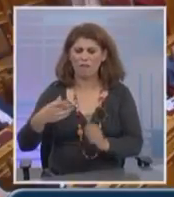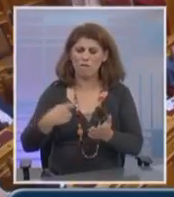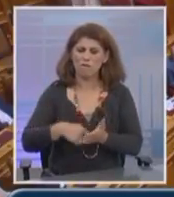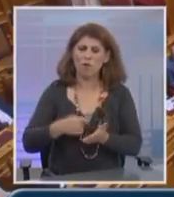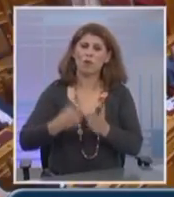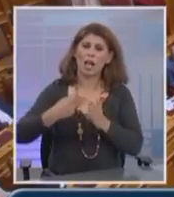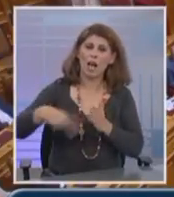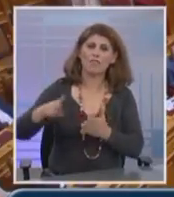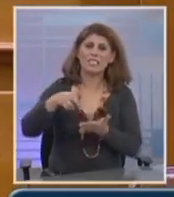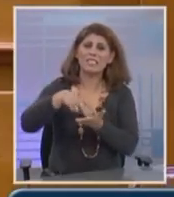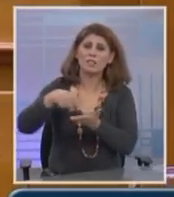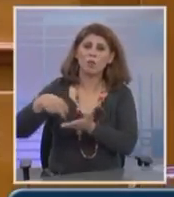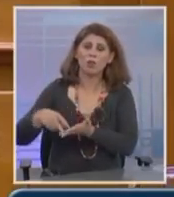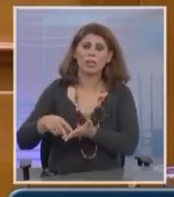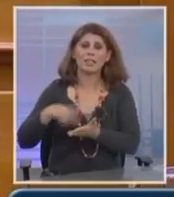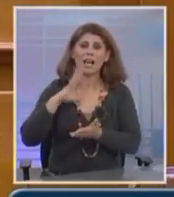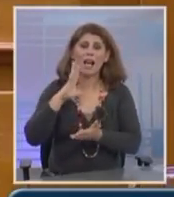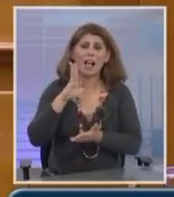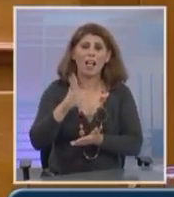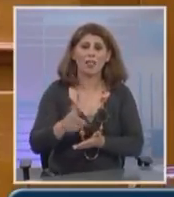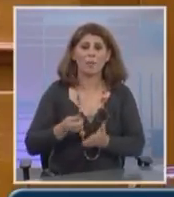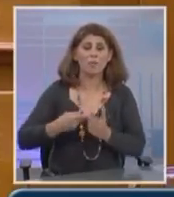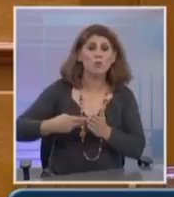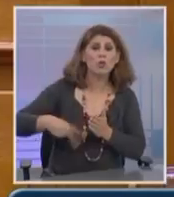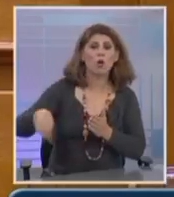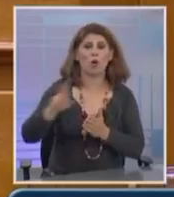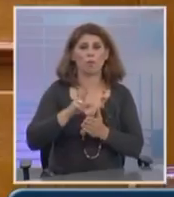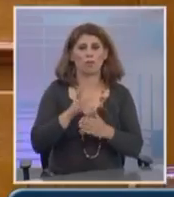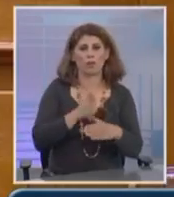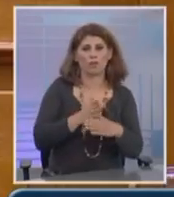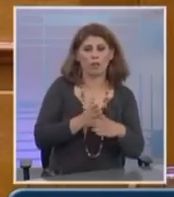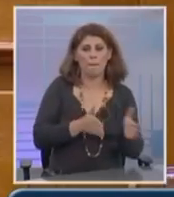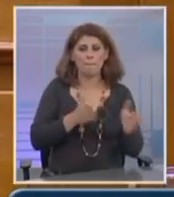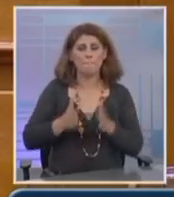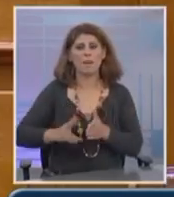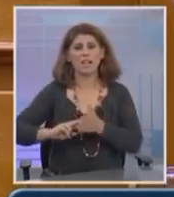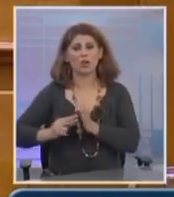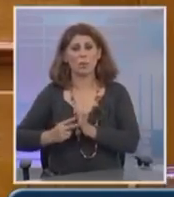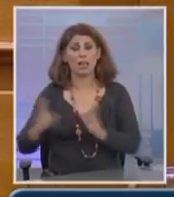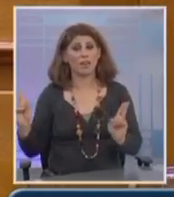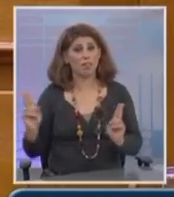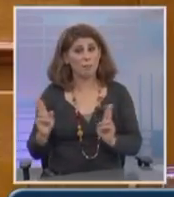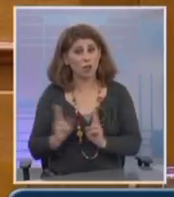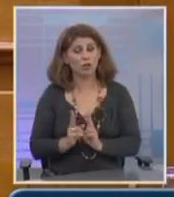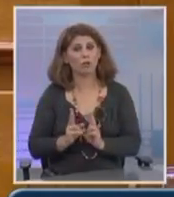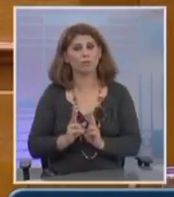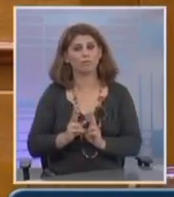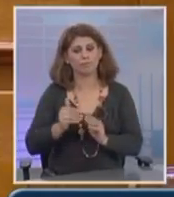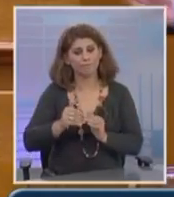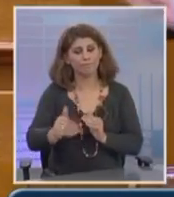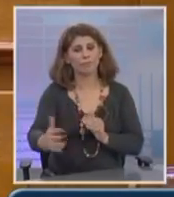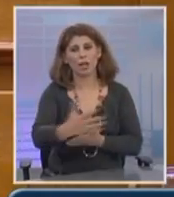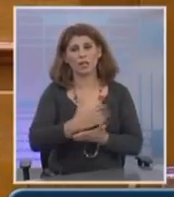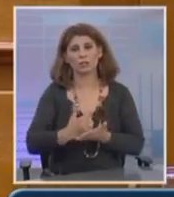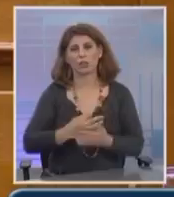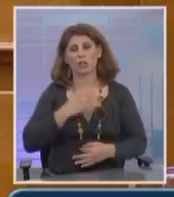αυξήσεις στις φορές ολοένα και περισσότερους να κρυφτούν στην παραοικονομία και θα μειωθούν τα προσδοκόμενα έσοδα